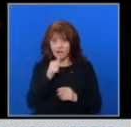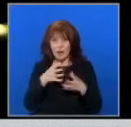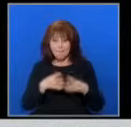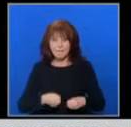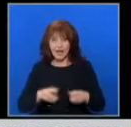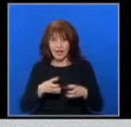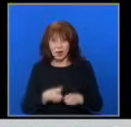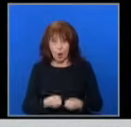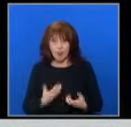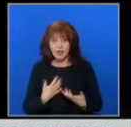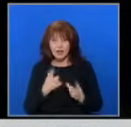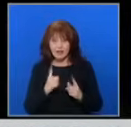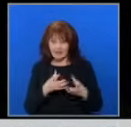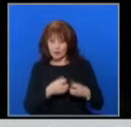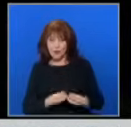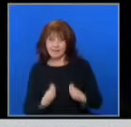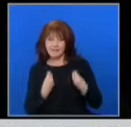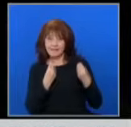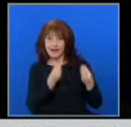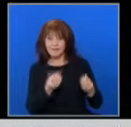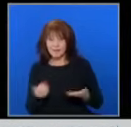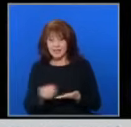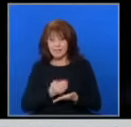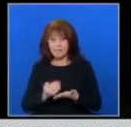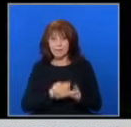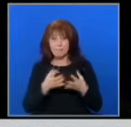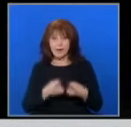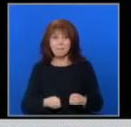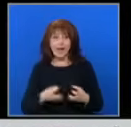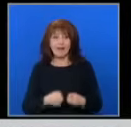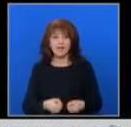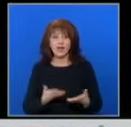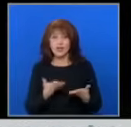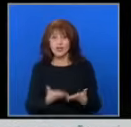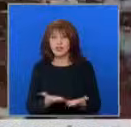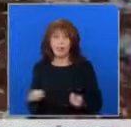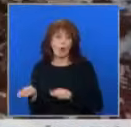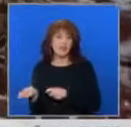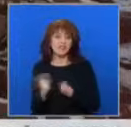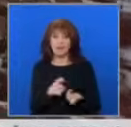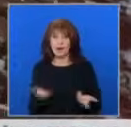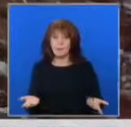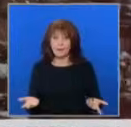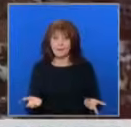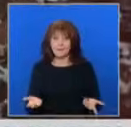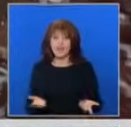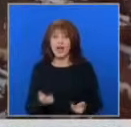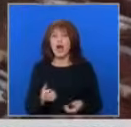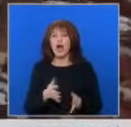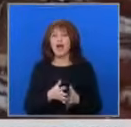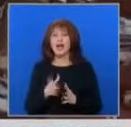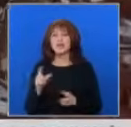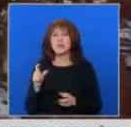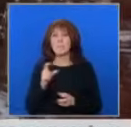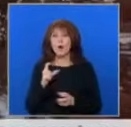млекото, имаме пункт с вана, в която събираме млякото и то се поразва и него го изхвърляме. Хората в Смуляновци всеки ден